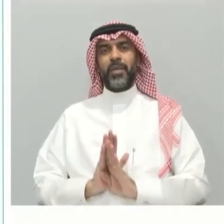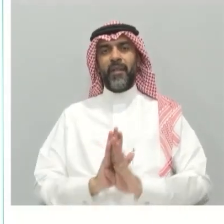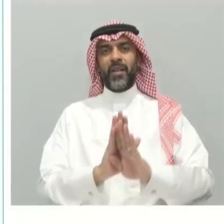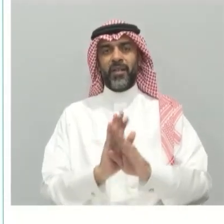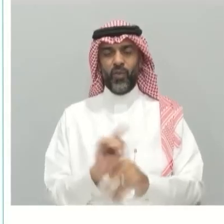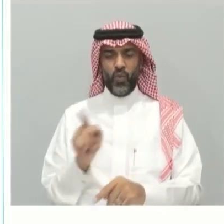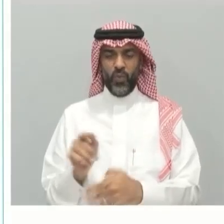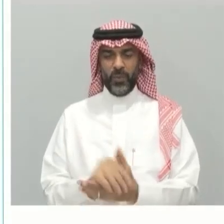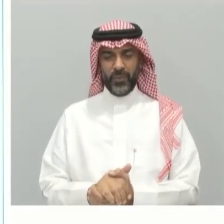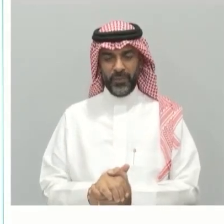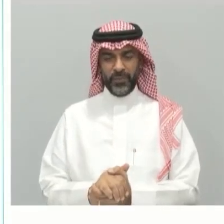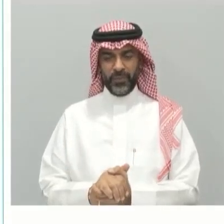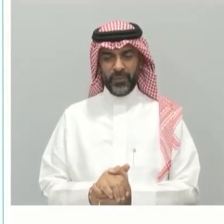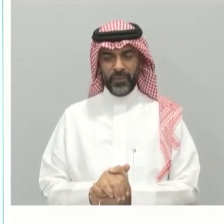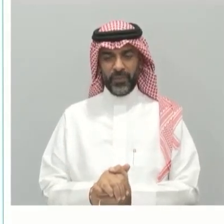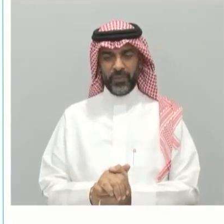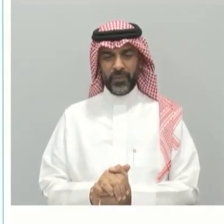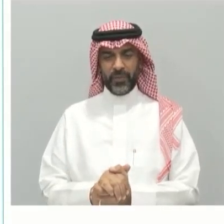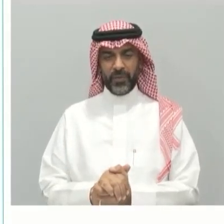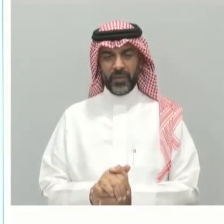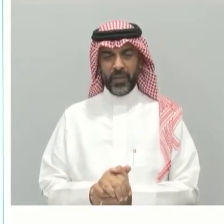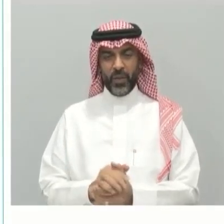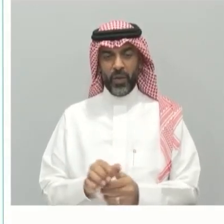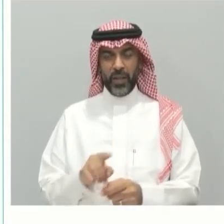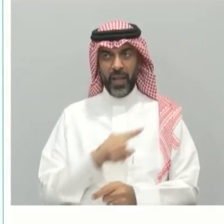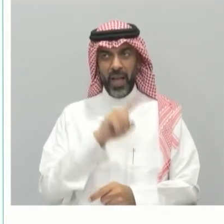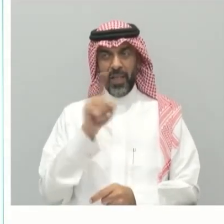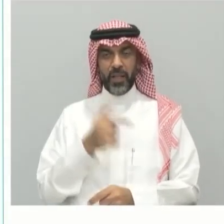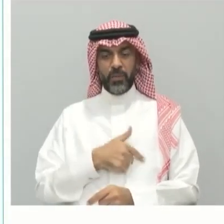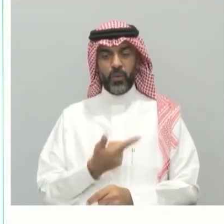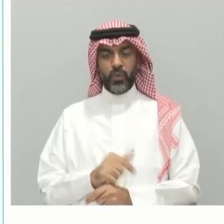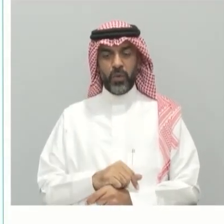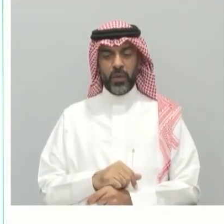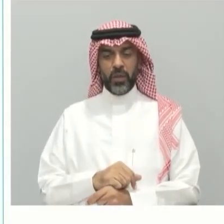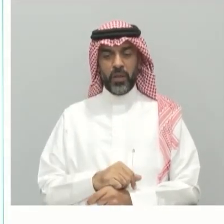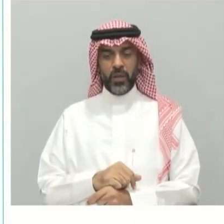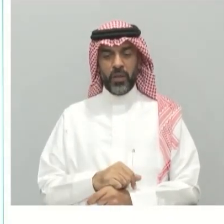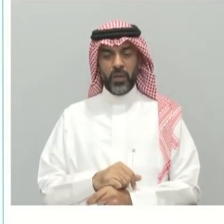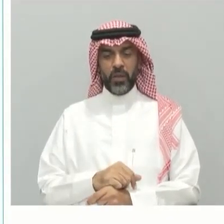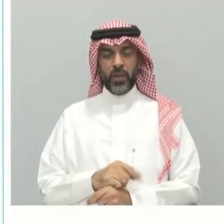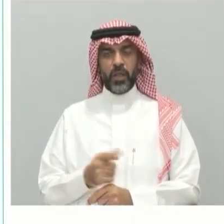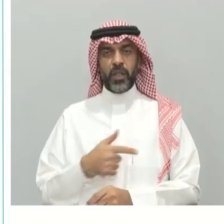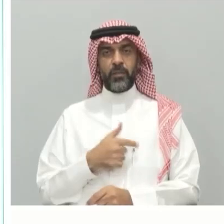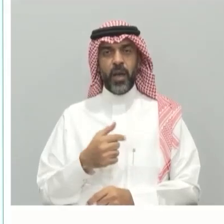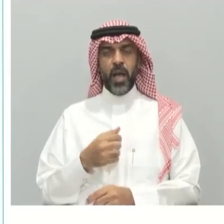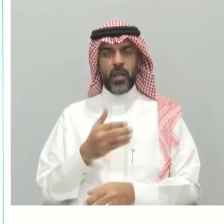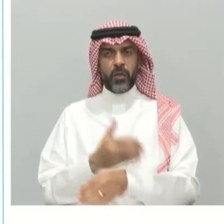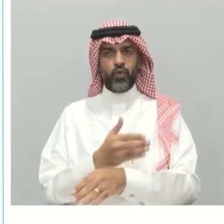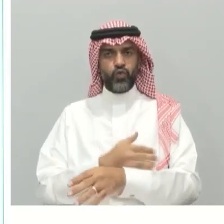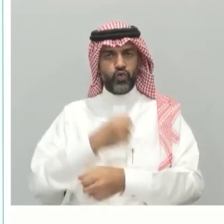تنتقل طيب اذا هذا اللي موجود عندي هنا اللي هي الطاقه نسميها ايش نسميها بجهد